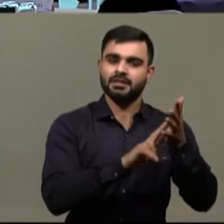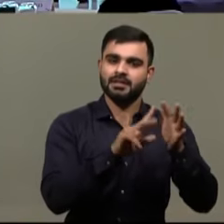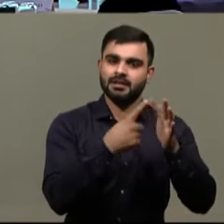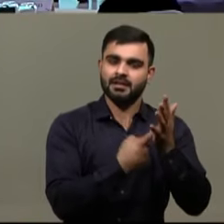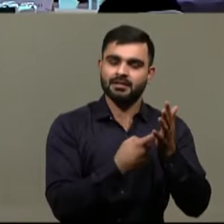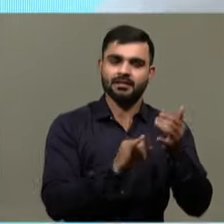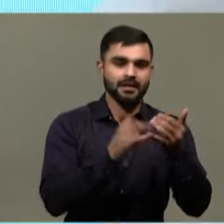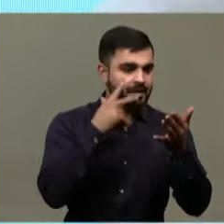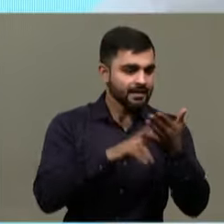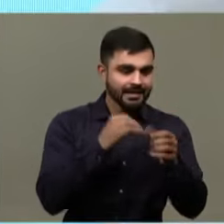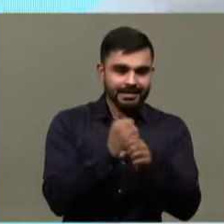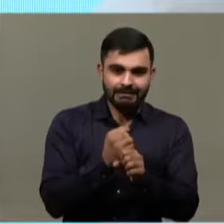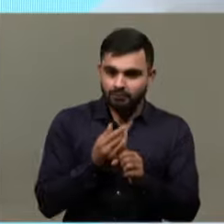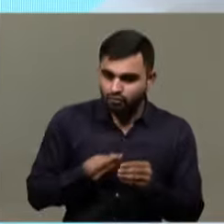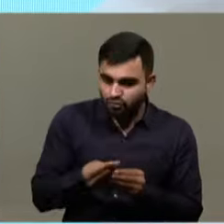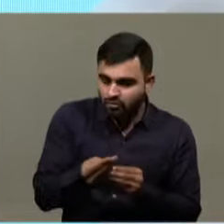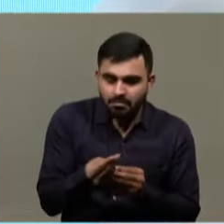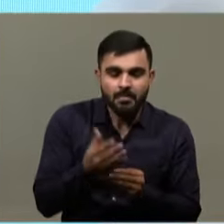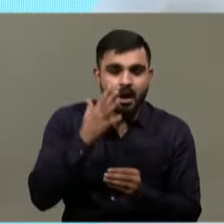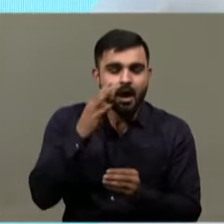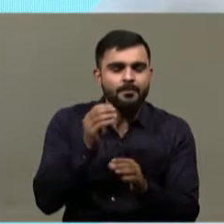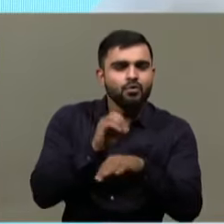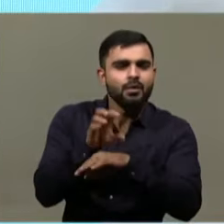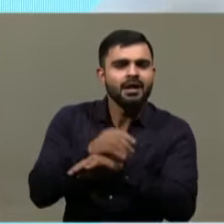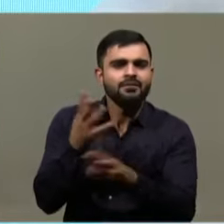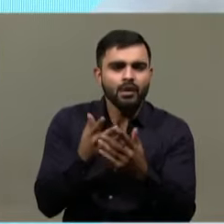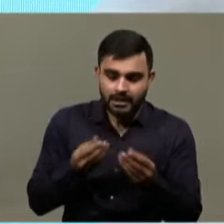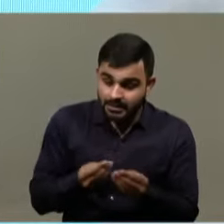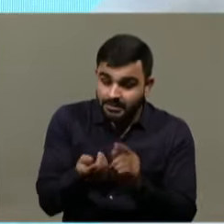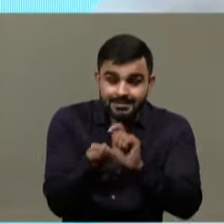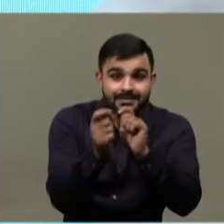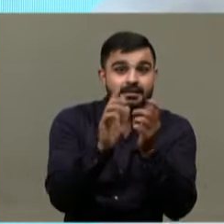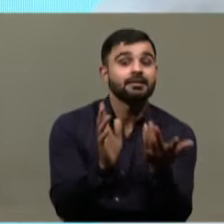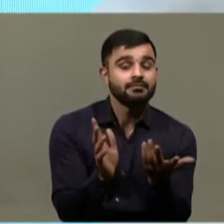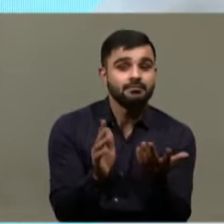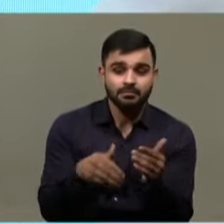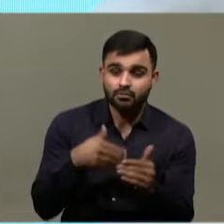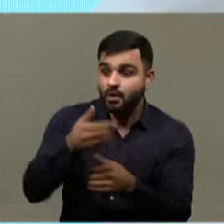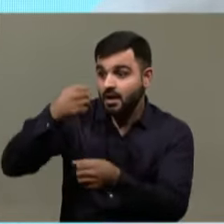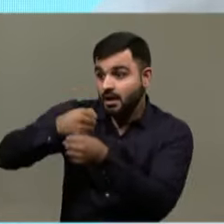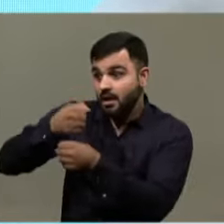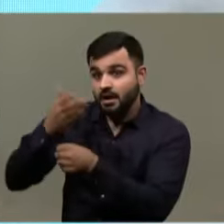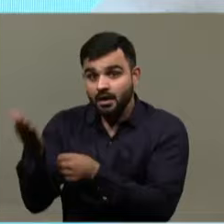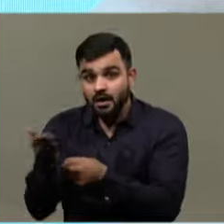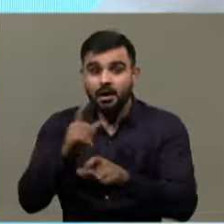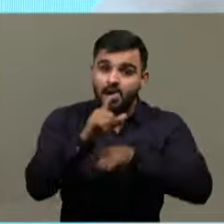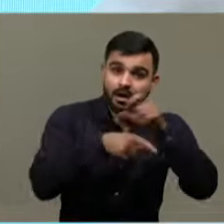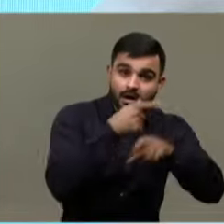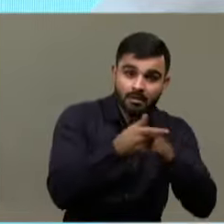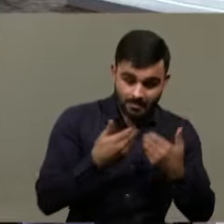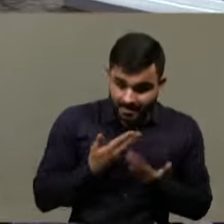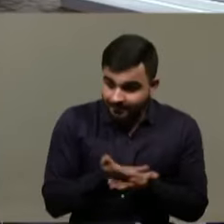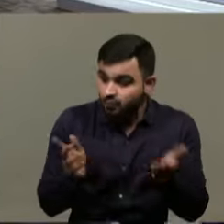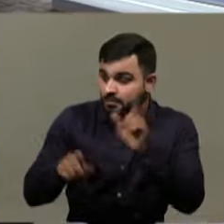देना चाहेंगे तत्काल रूप से जिन पर अमल किया जा सकता है जिन पर वाकई सरकारें कॉरपोरेट्स हम